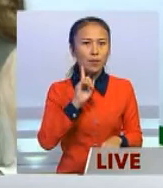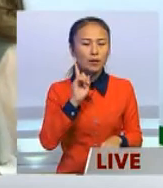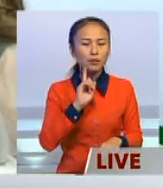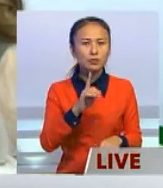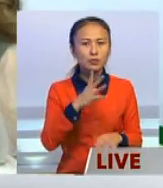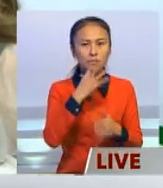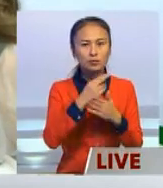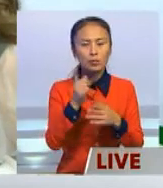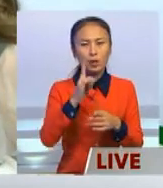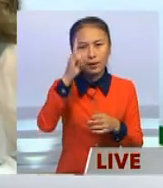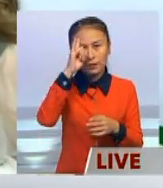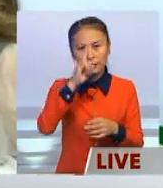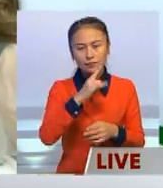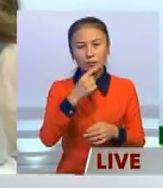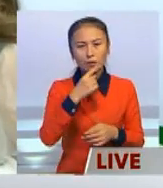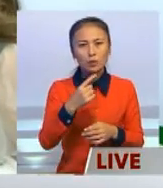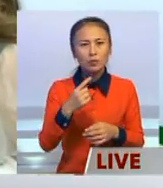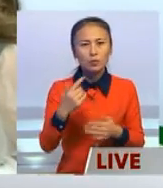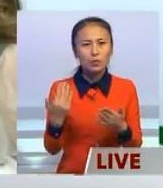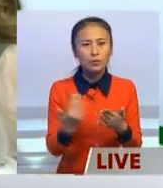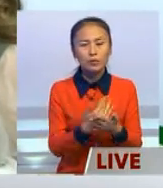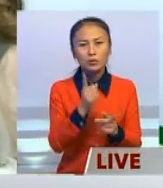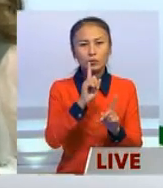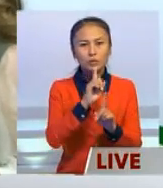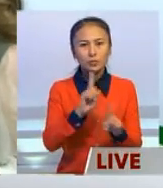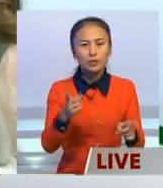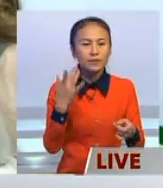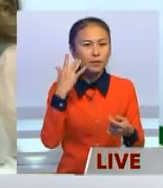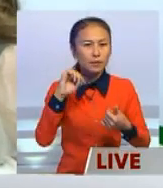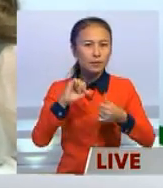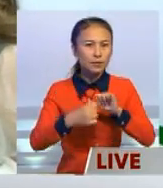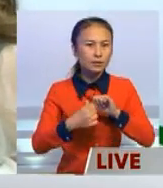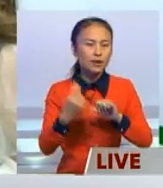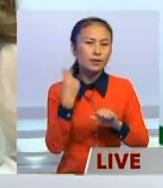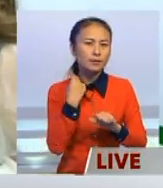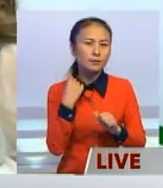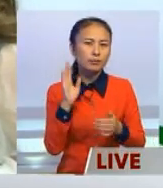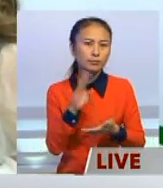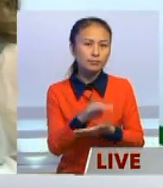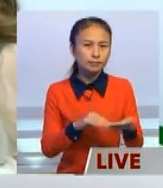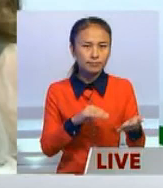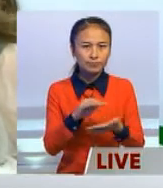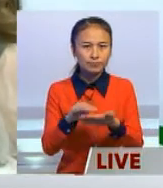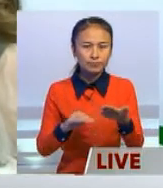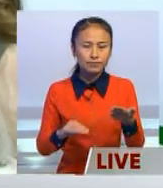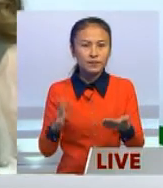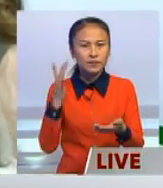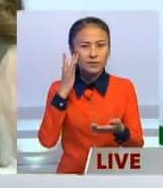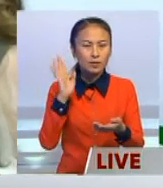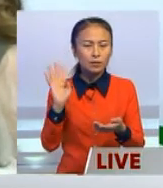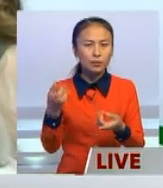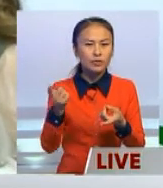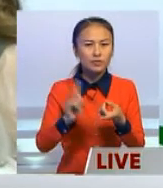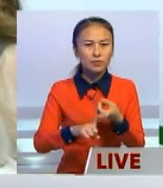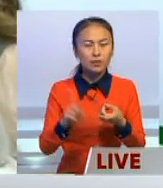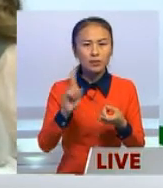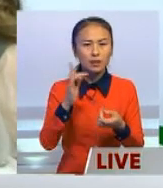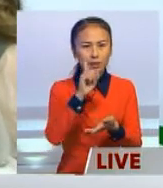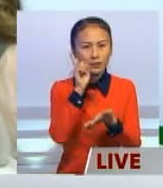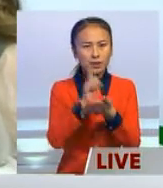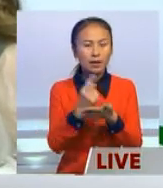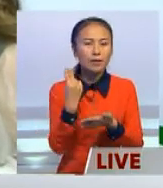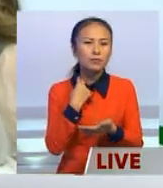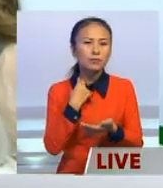толмай, қазақ тіліндегі, өзіміз ана тілімізде контентке толмай, әрине біз әрқашанда ағылшын тіліндегі контентке ғана тәуелді боламыз. Егер тіл білмесеңіз,